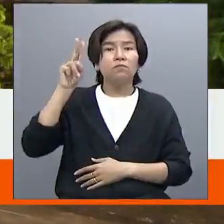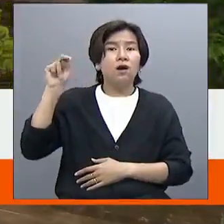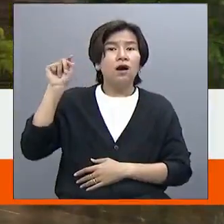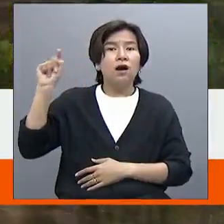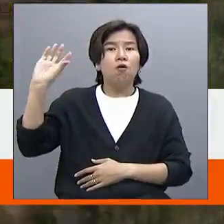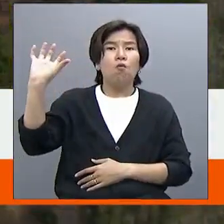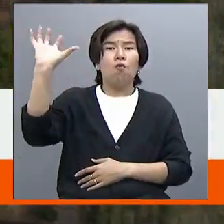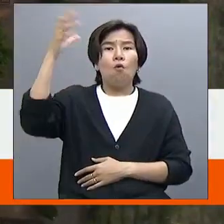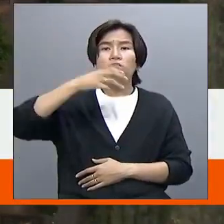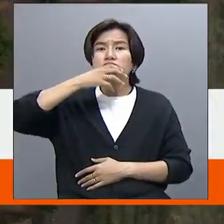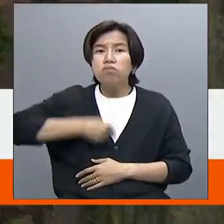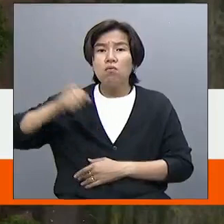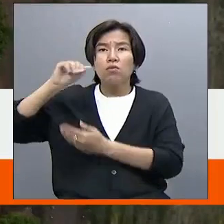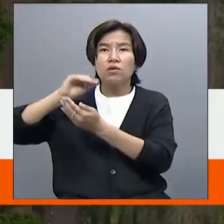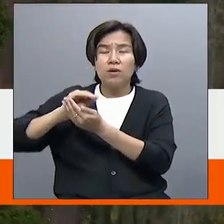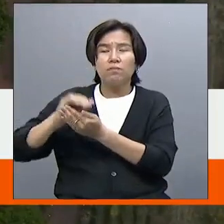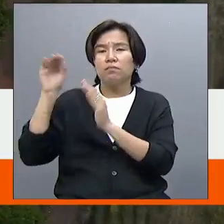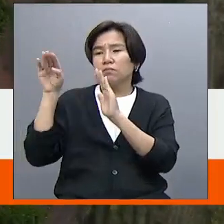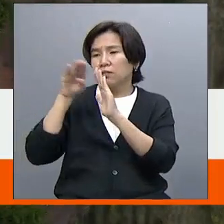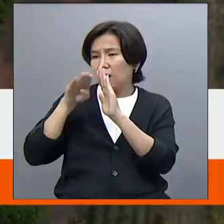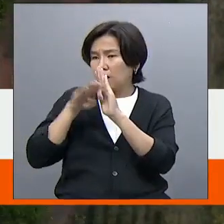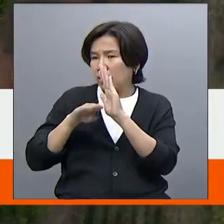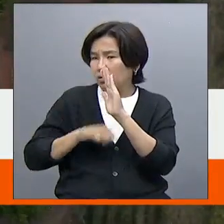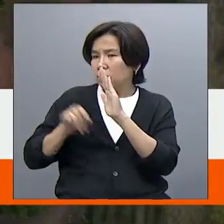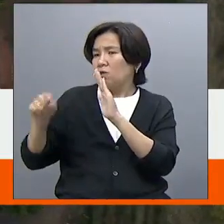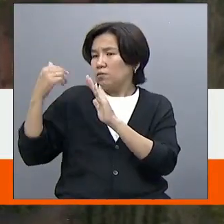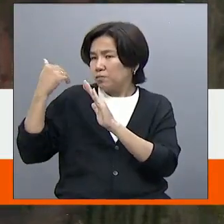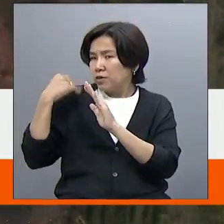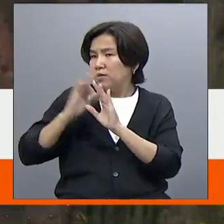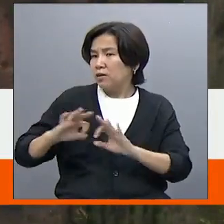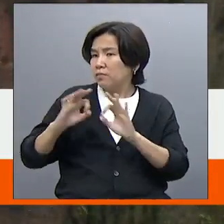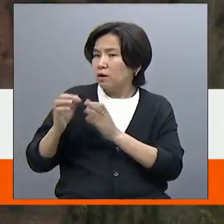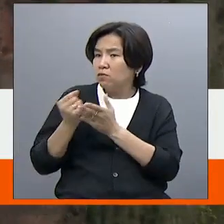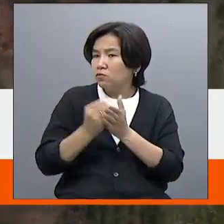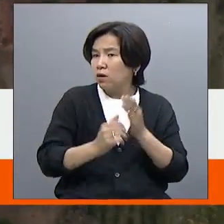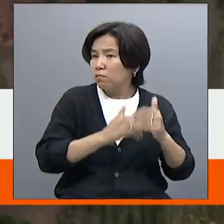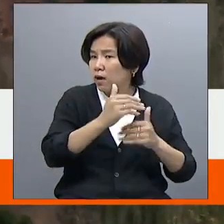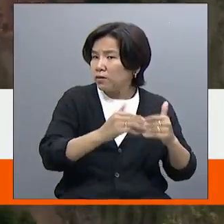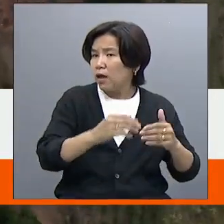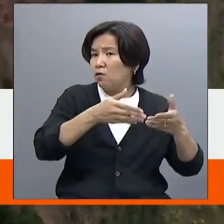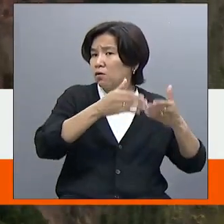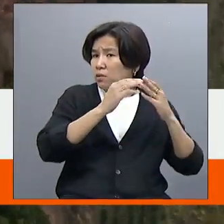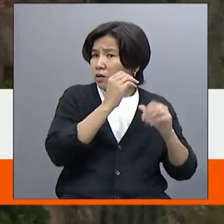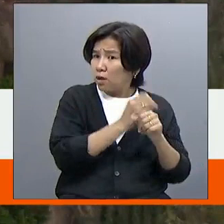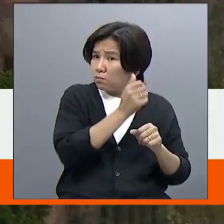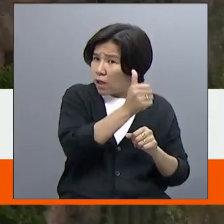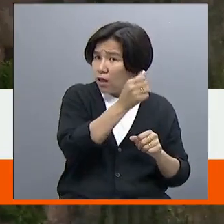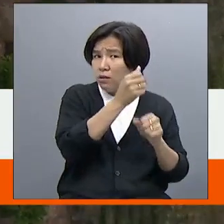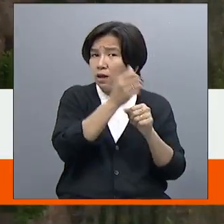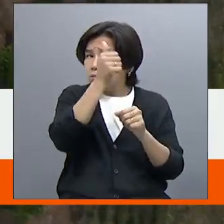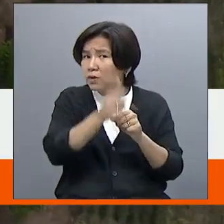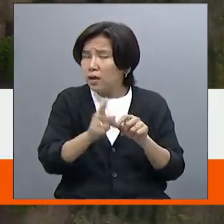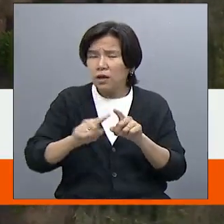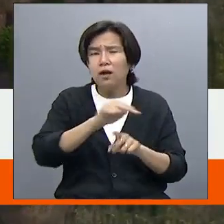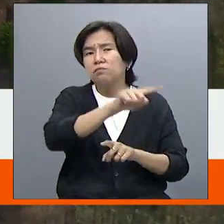มันก็จะมีมีขั้นตอนของมันว่าจะพัฒนาไปในทิศทางไหนจะก่อสร้างอะไรทำอะไรได้บ้างผมเชื่อว่าวิถีชีวิตของ